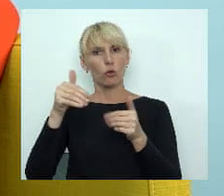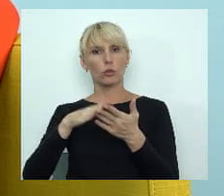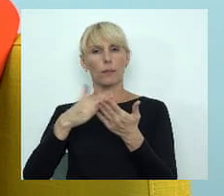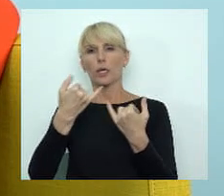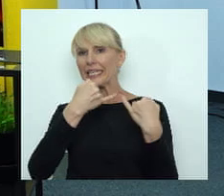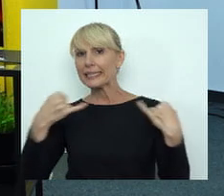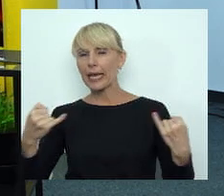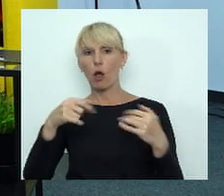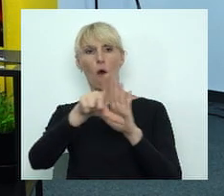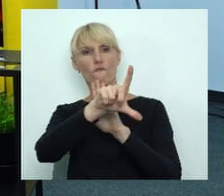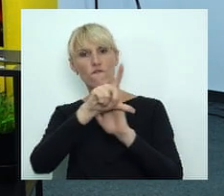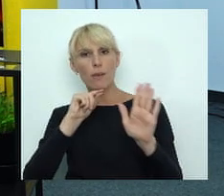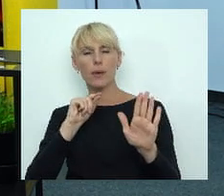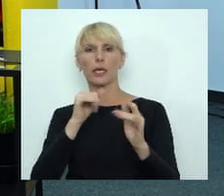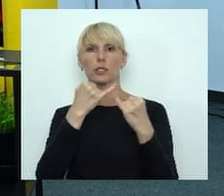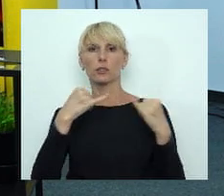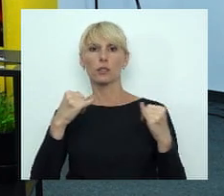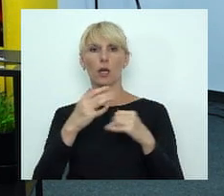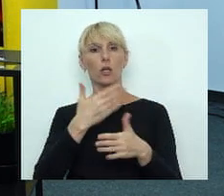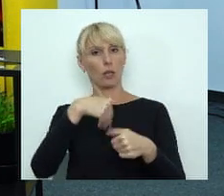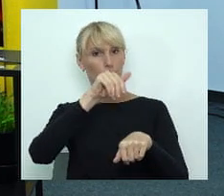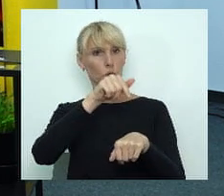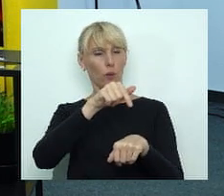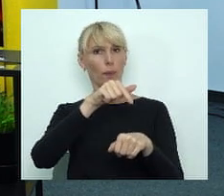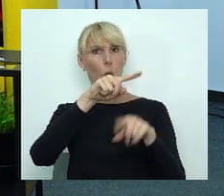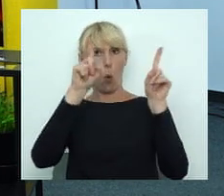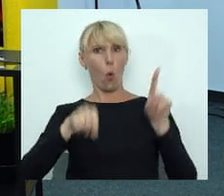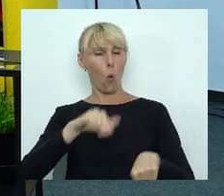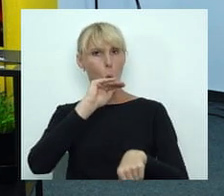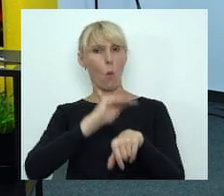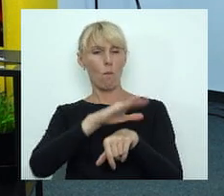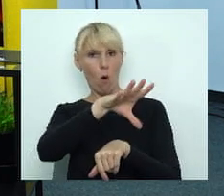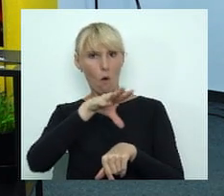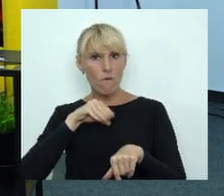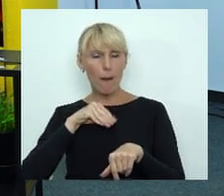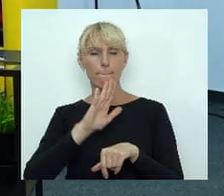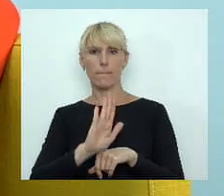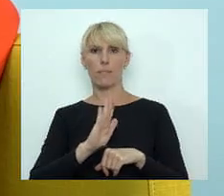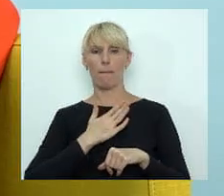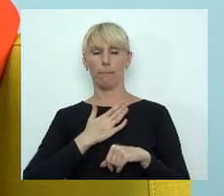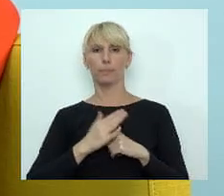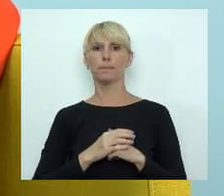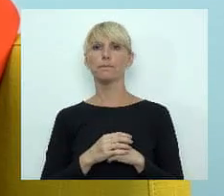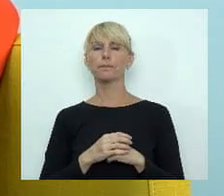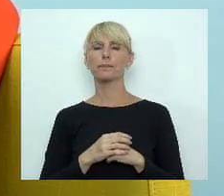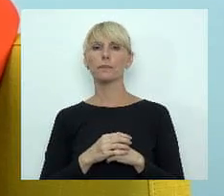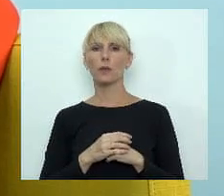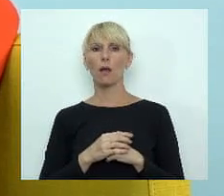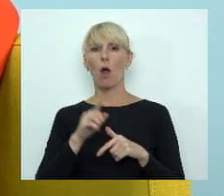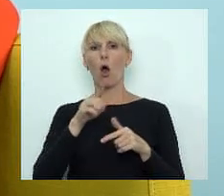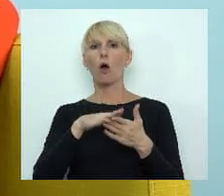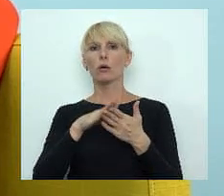dostarczany z zewnątrz, czyli albo bezpośrednio zawieramy umowę z inspektorem ochrony danych, czyli z taką osobą, która wykonuje tego typu działalność z